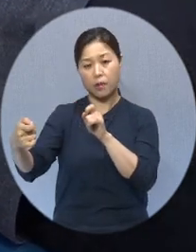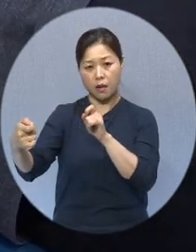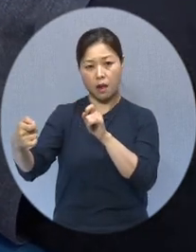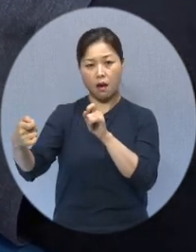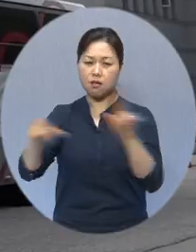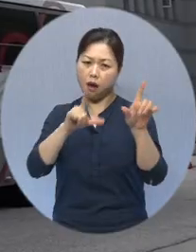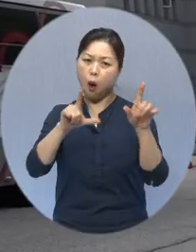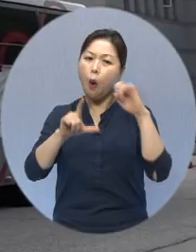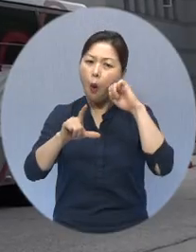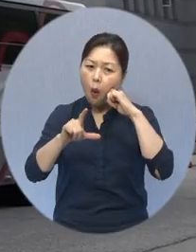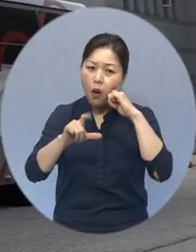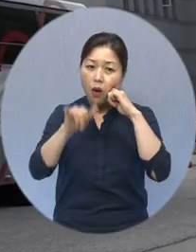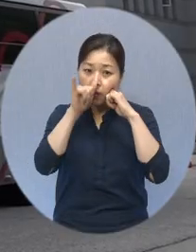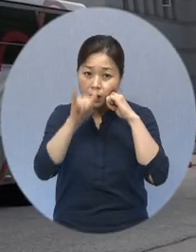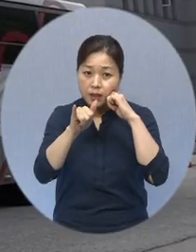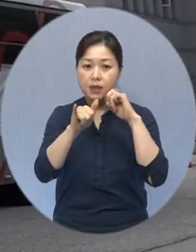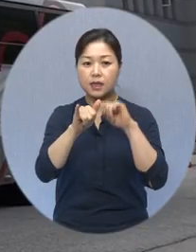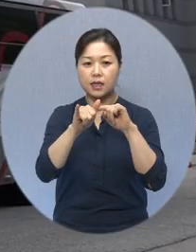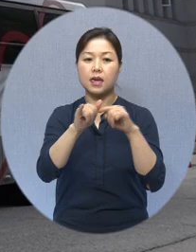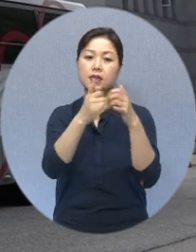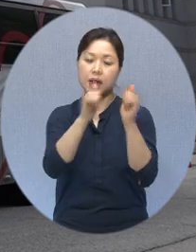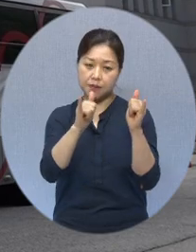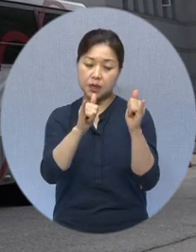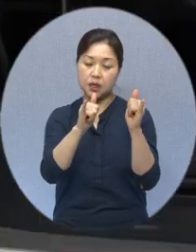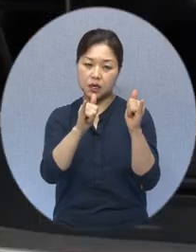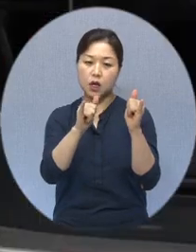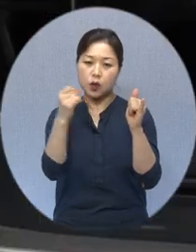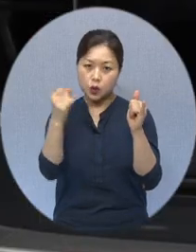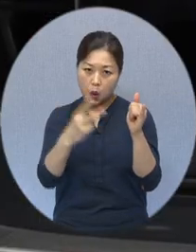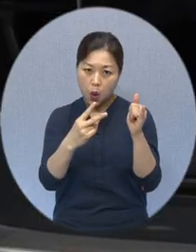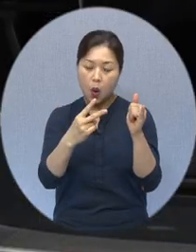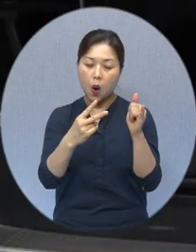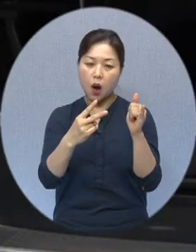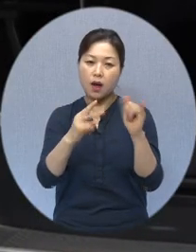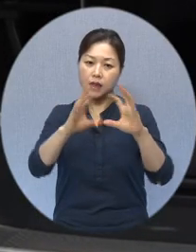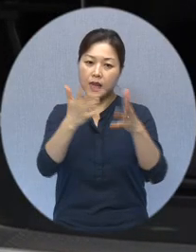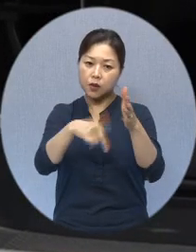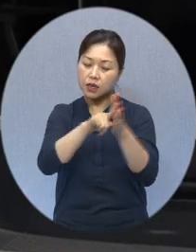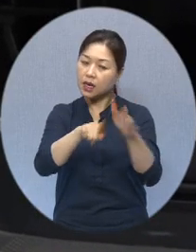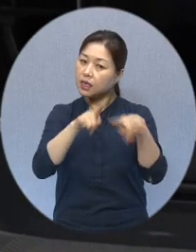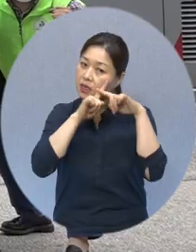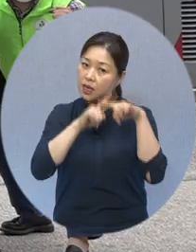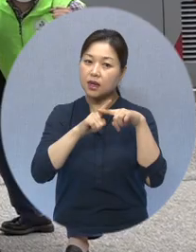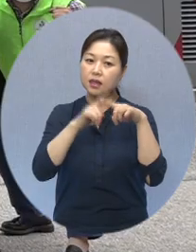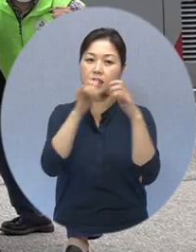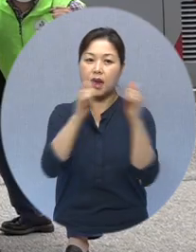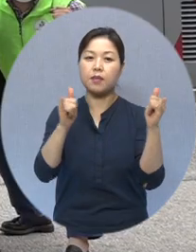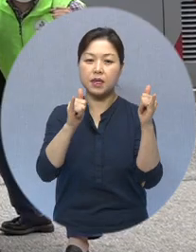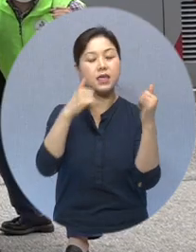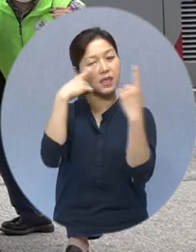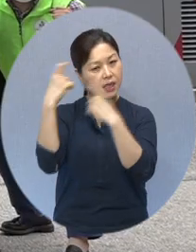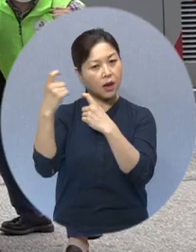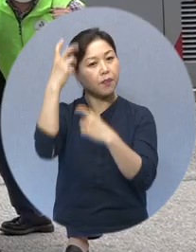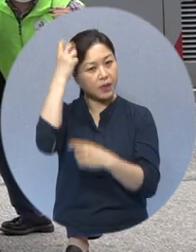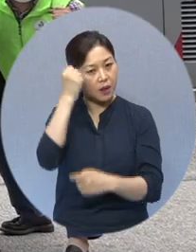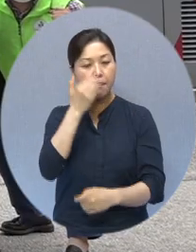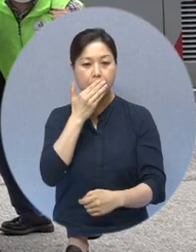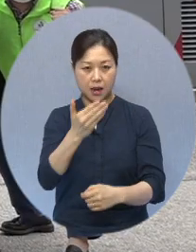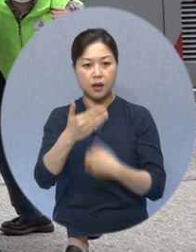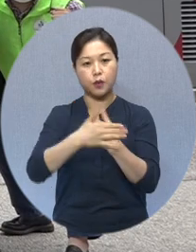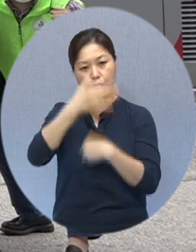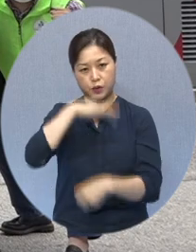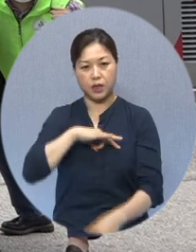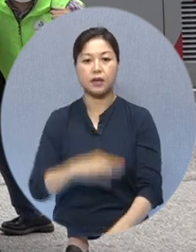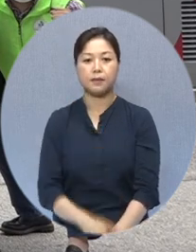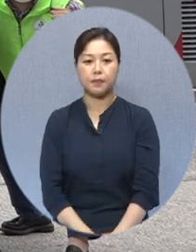혈액 수급에 기여하고 호국 선혈의 뜻을 기리는 의미 있는 시간으로 만들어 주었습니다. 복지TV 경기방송